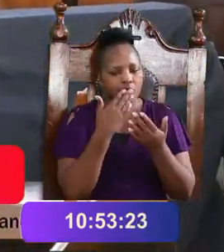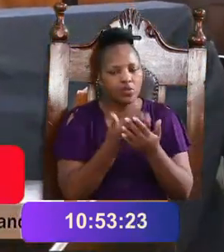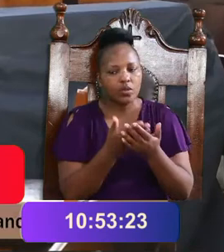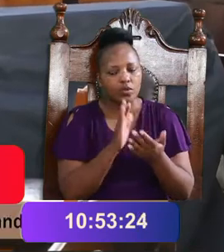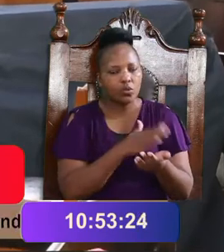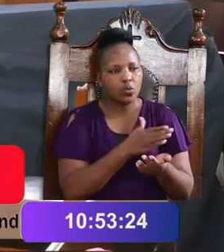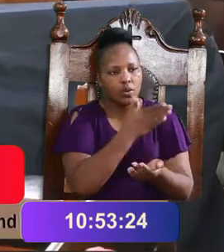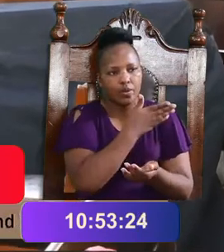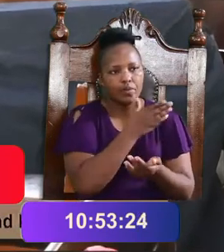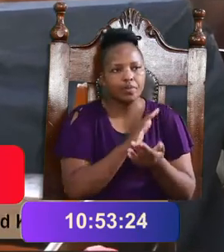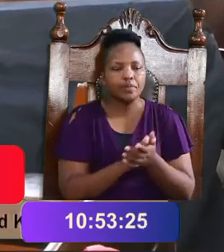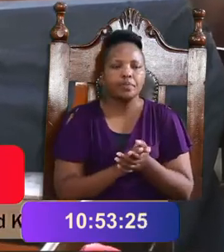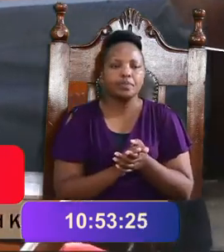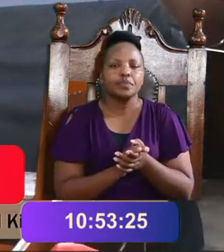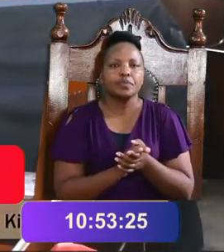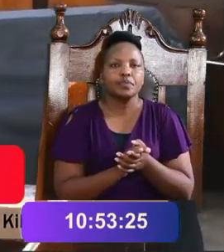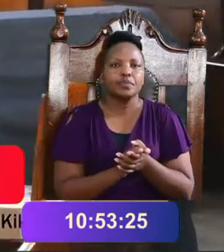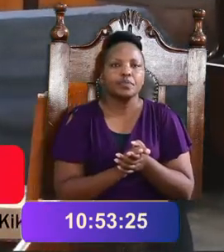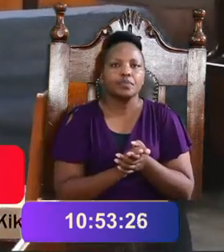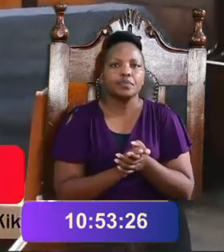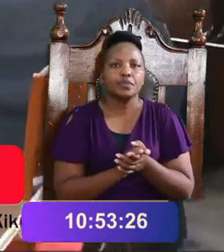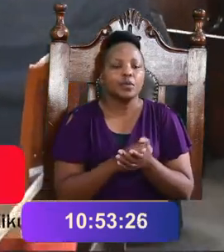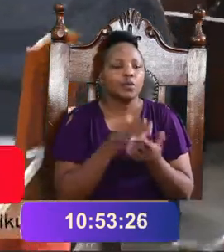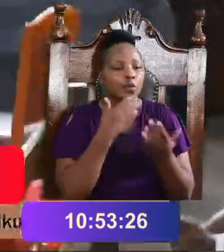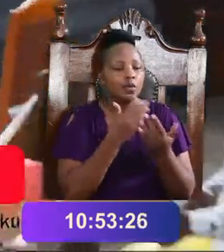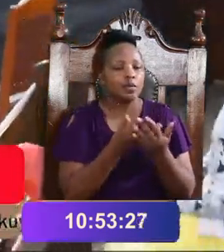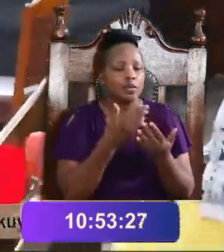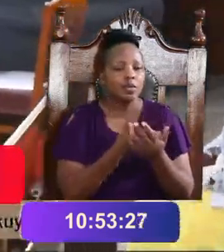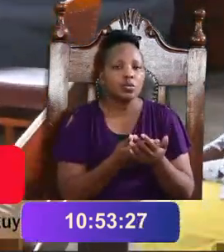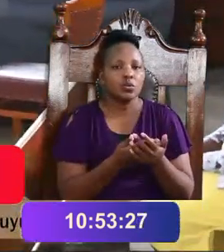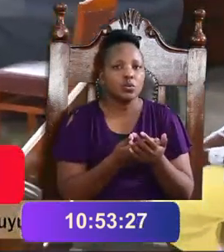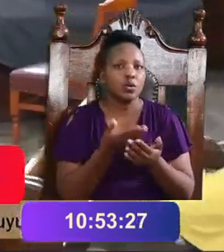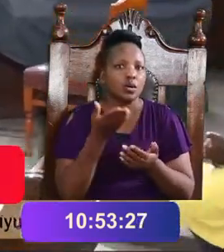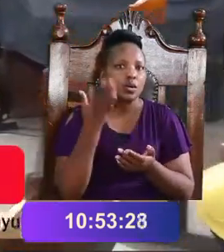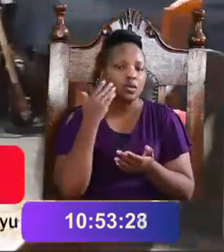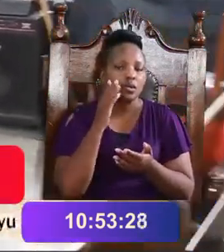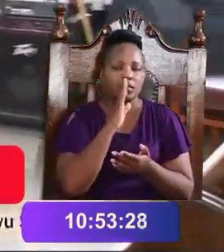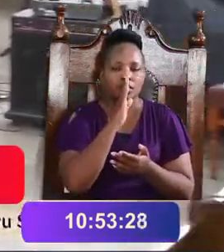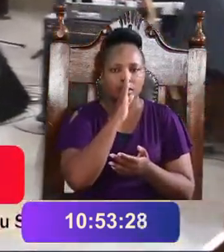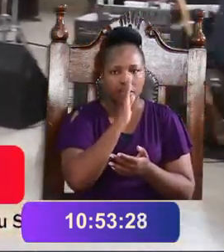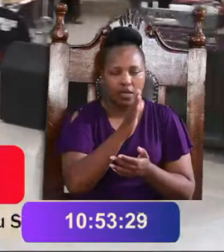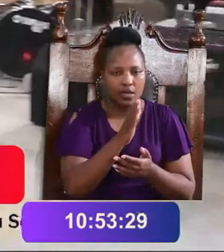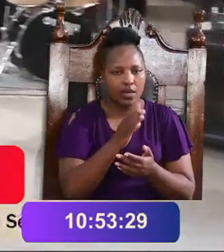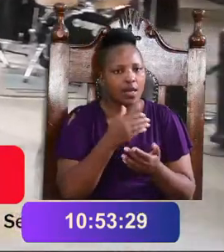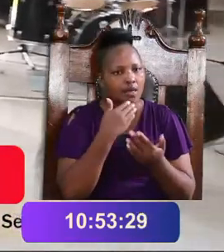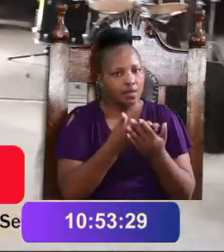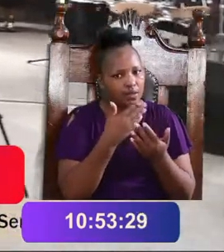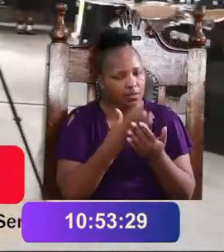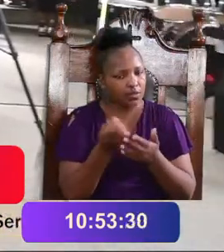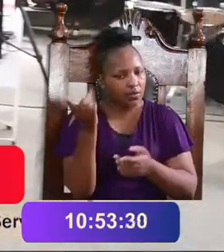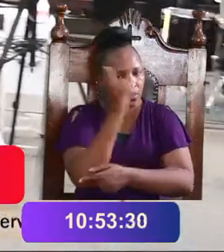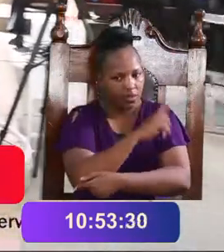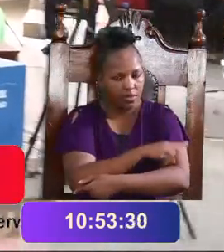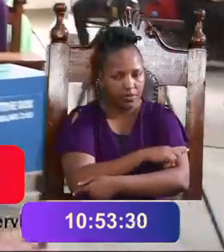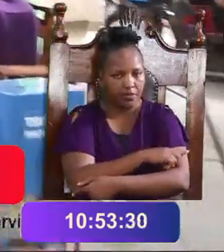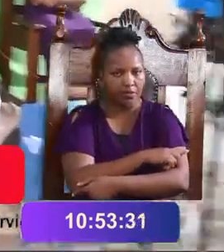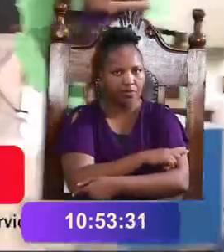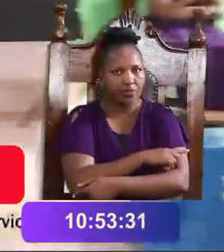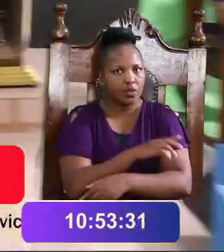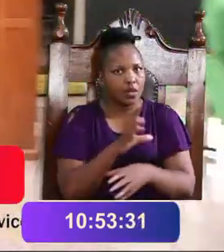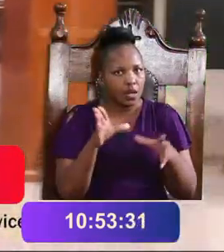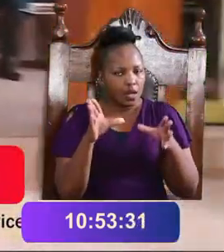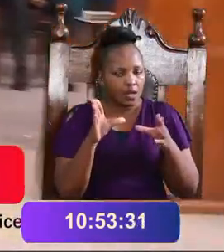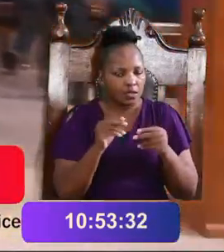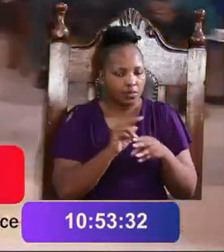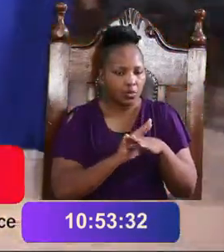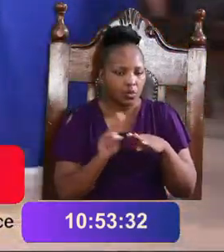Thank you very much. Kwanza tena tunataka kuwashukuru sana. Last Sunday ilikuwa ni Thanksgiving Sunday. Na mulikubali